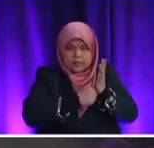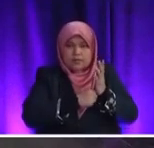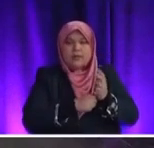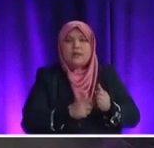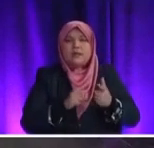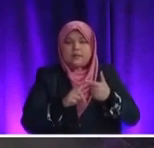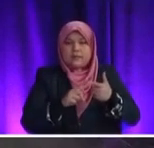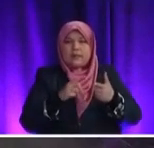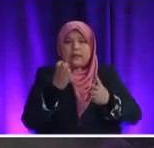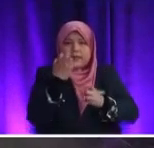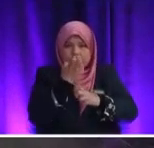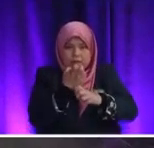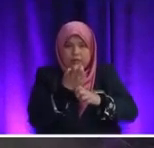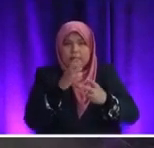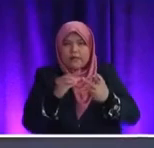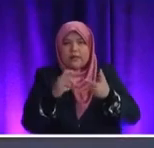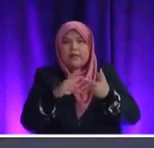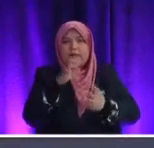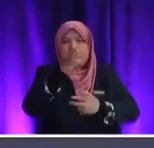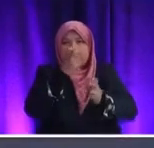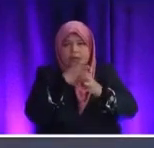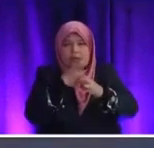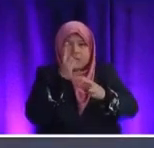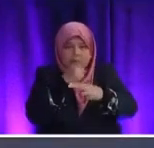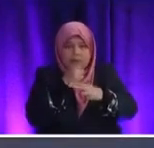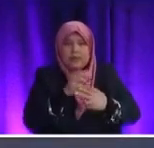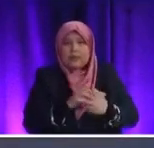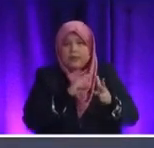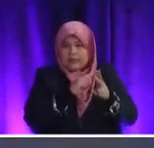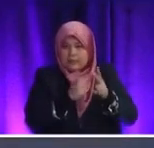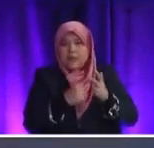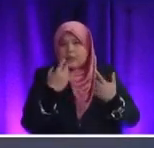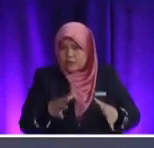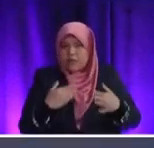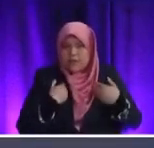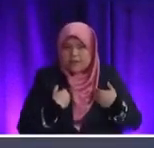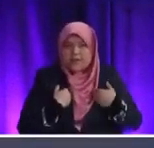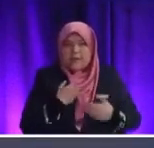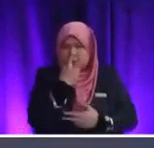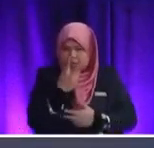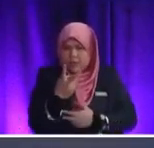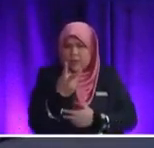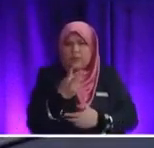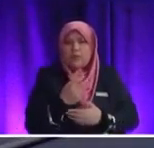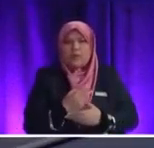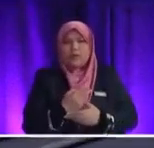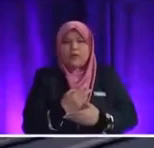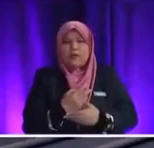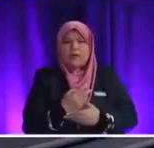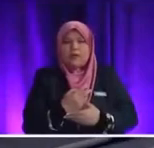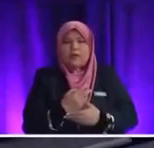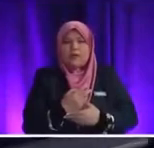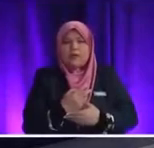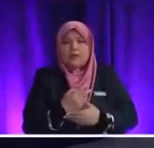elektron dan juga elektrolit yasuke ke-33 kita dada Oke kita akan lihat eksperimen yang